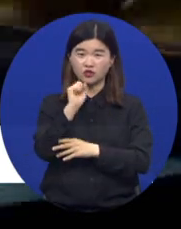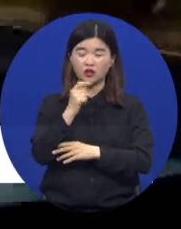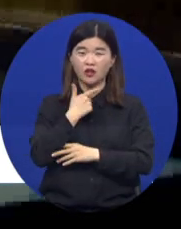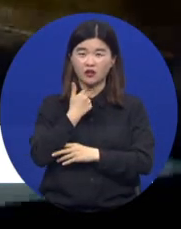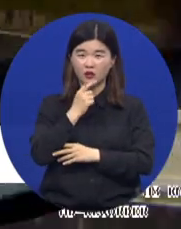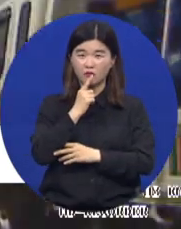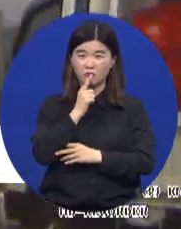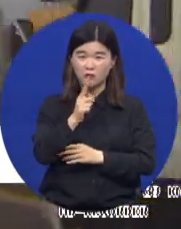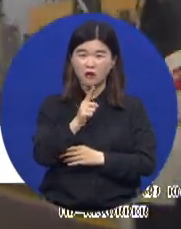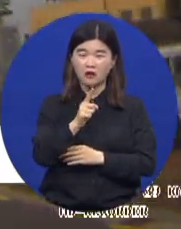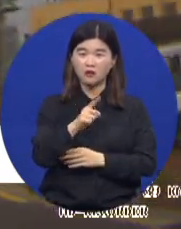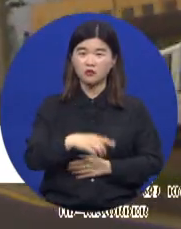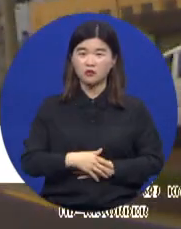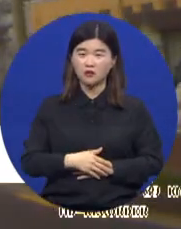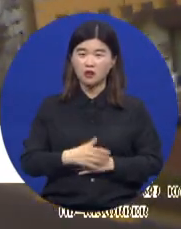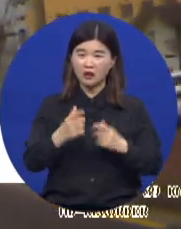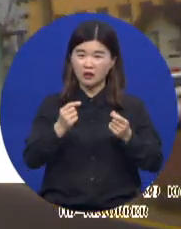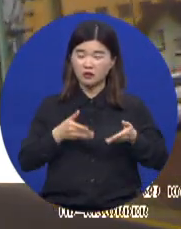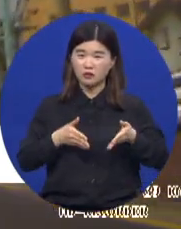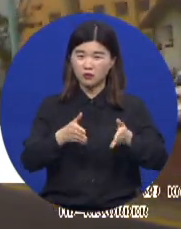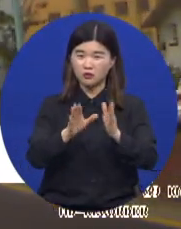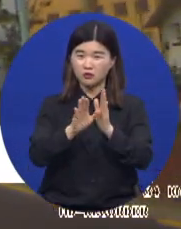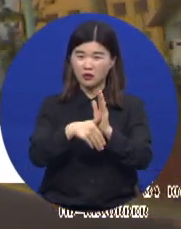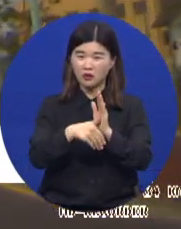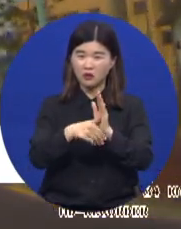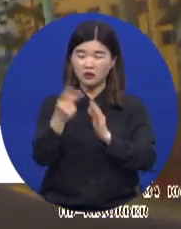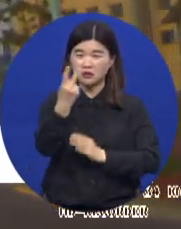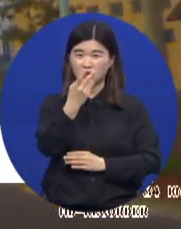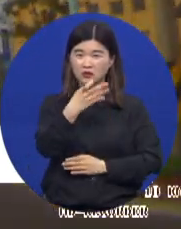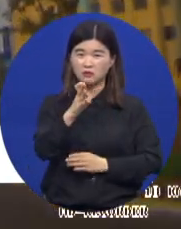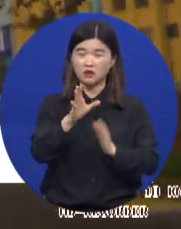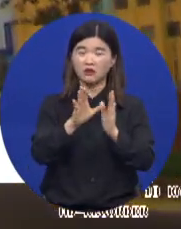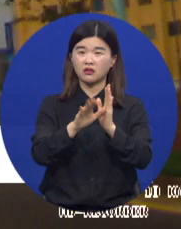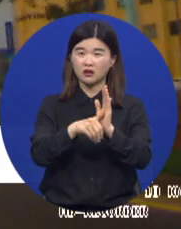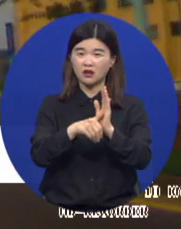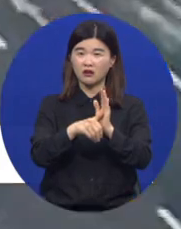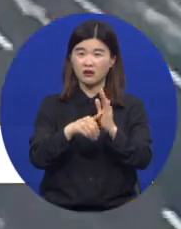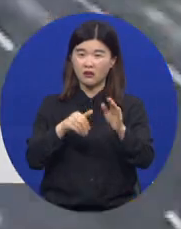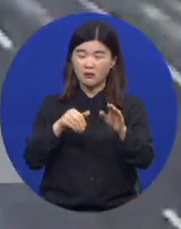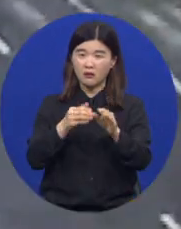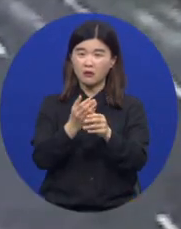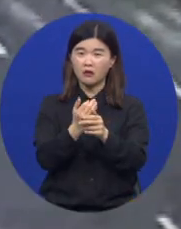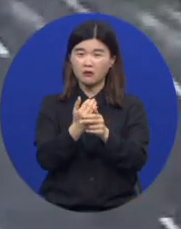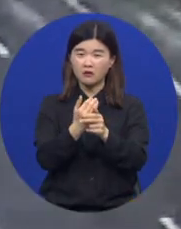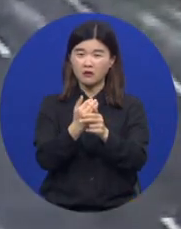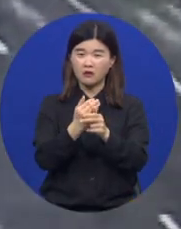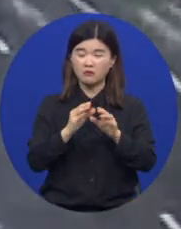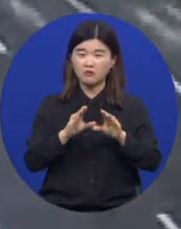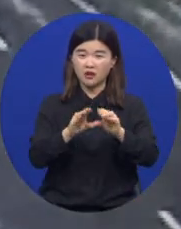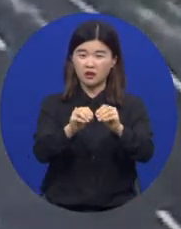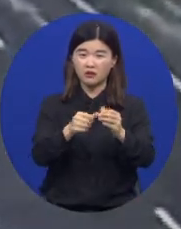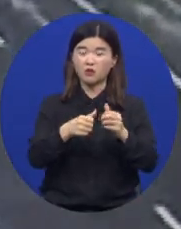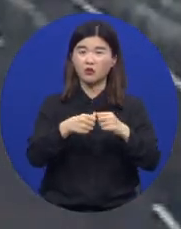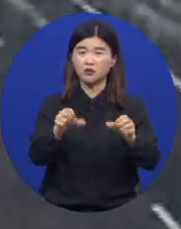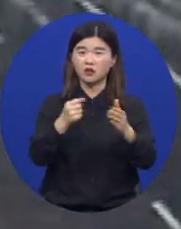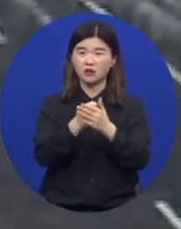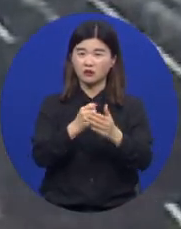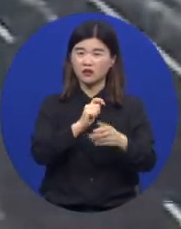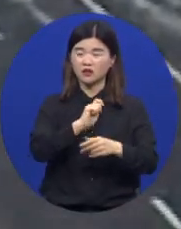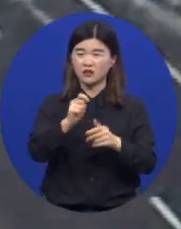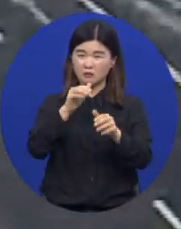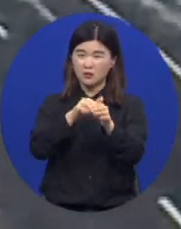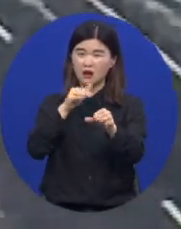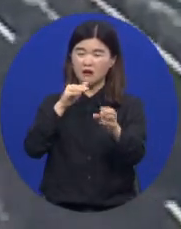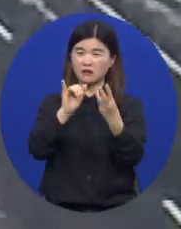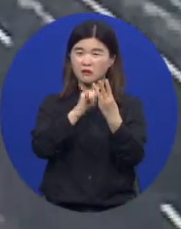운행했다고 진술했는데 같은 도로에서는 지난 2014년에도 달리던 화물차가 브레이크 고장으로 택시를